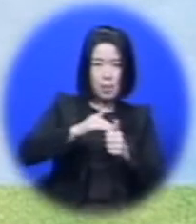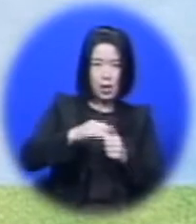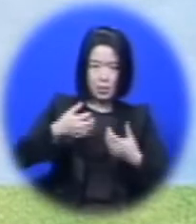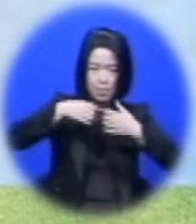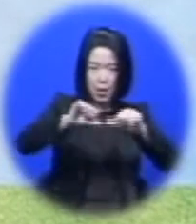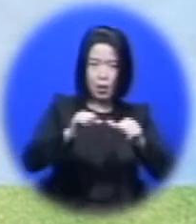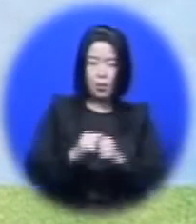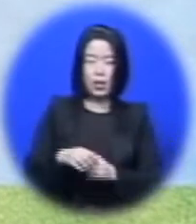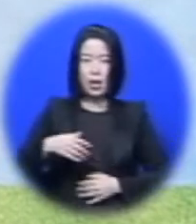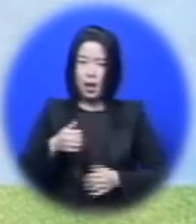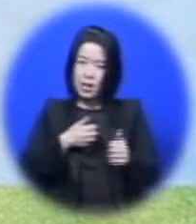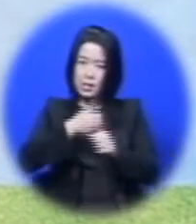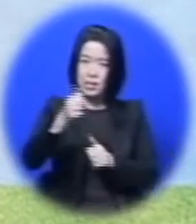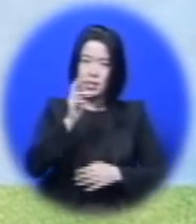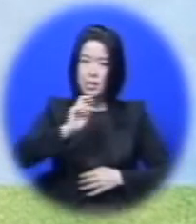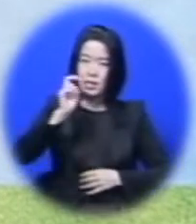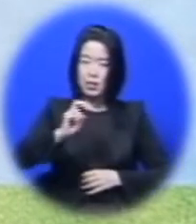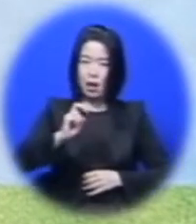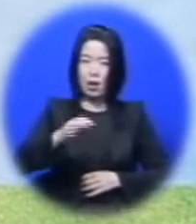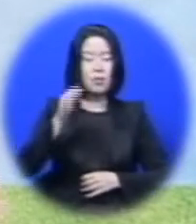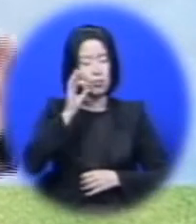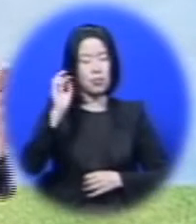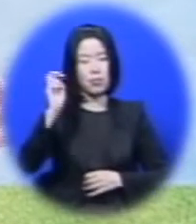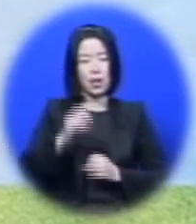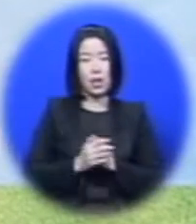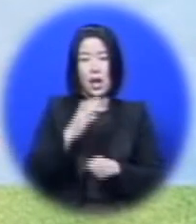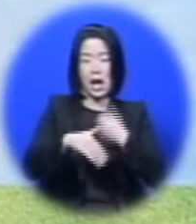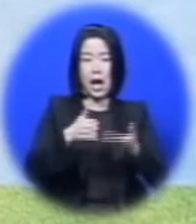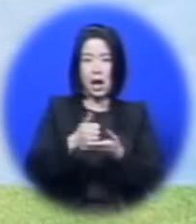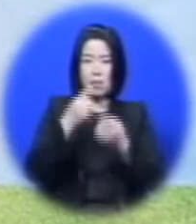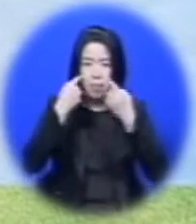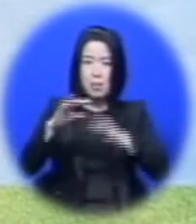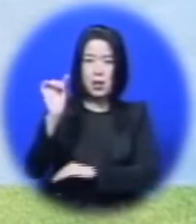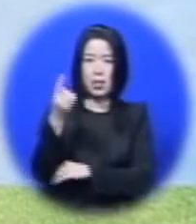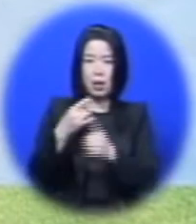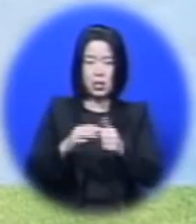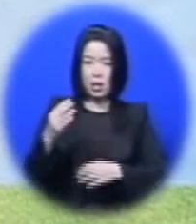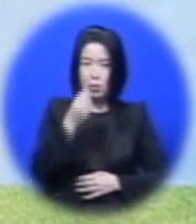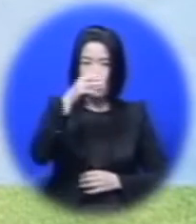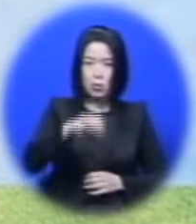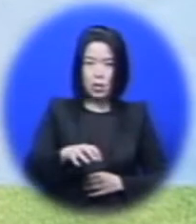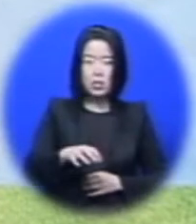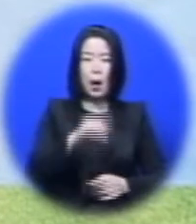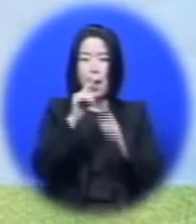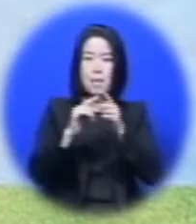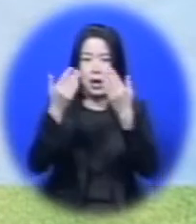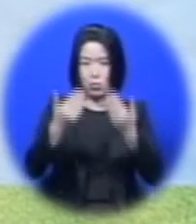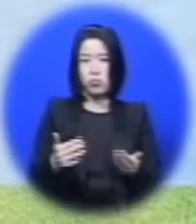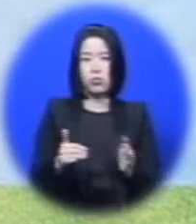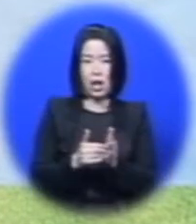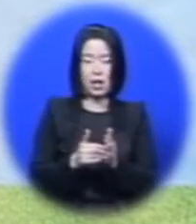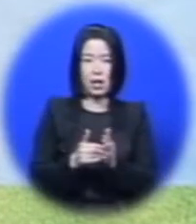격파하고 성전가를 부르겠다. 하나님이 분명히 다윗에게 성소에서 말씀을